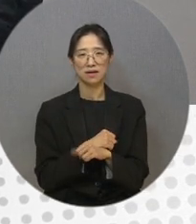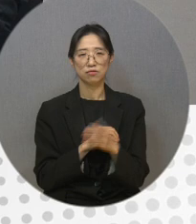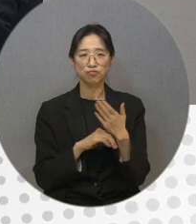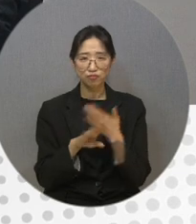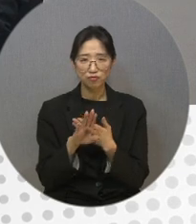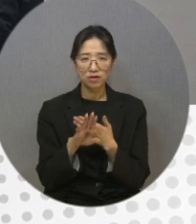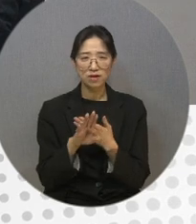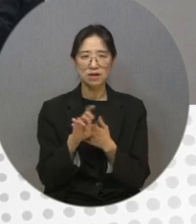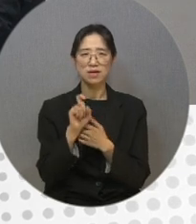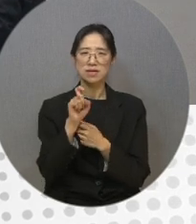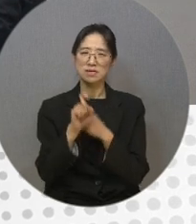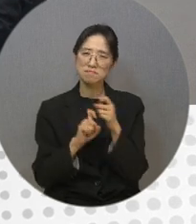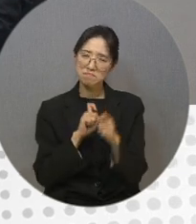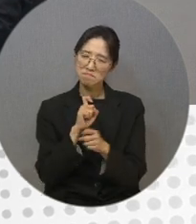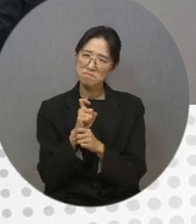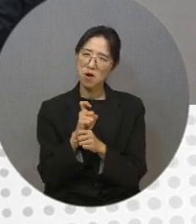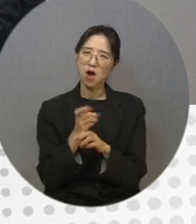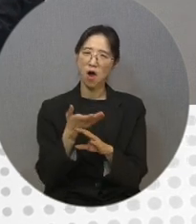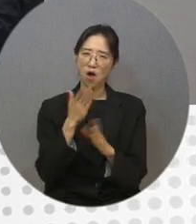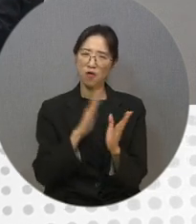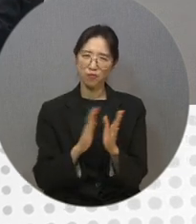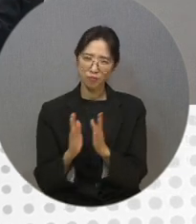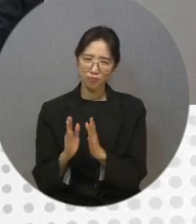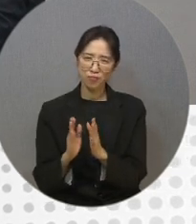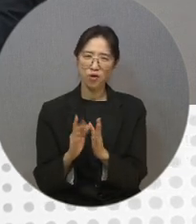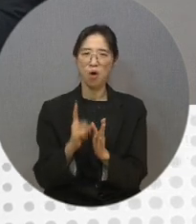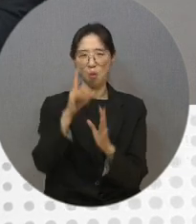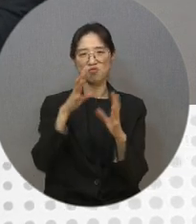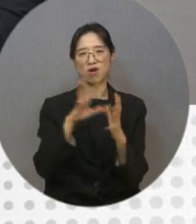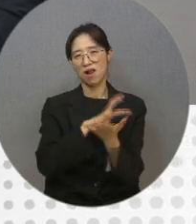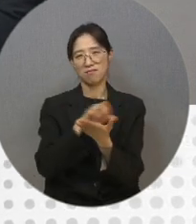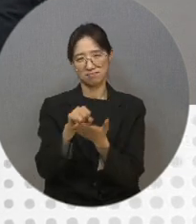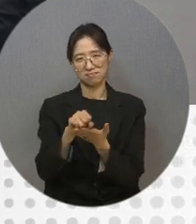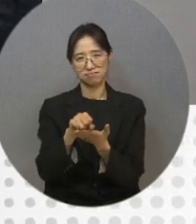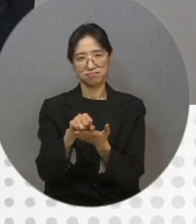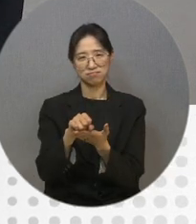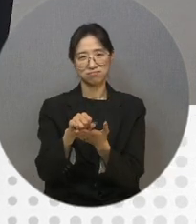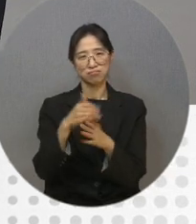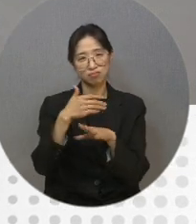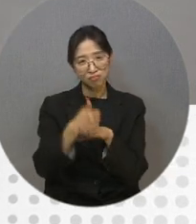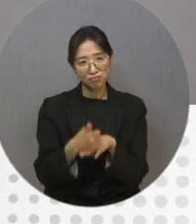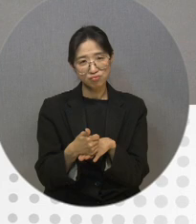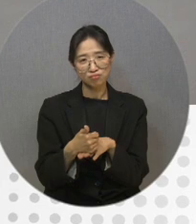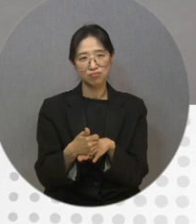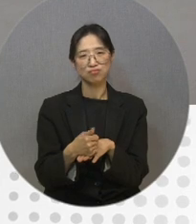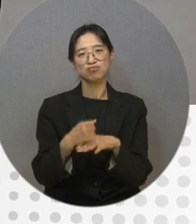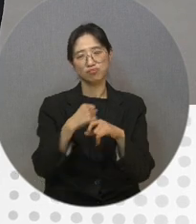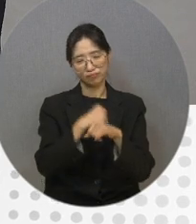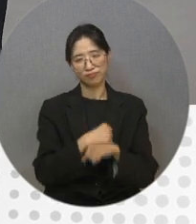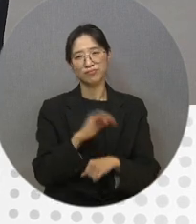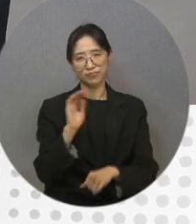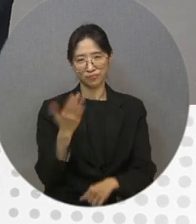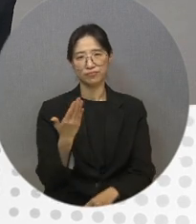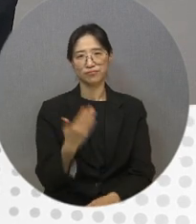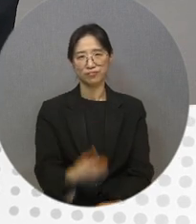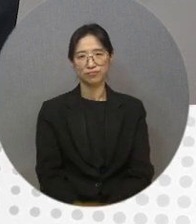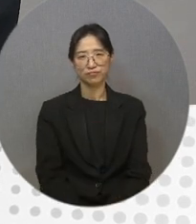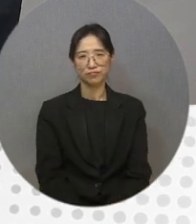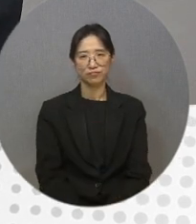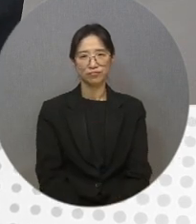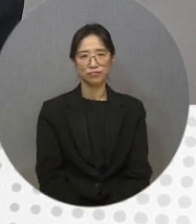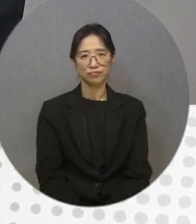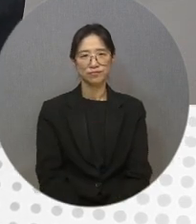나니까 십몇 년 준비해서 고구려를 쳐버리죠. 결국 고구려는 그로 인해서 멸망당하는 계기가 되는